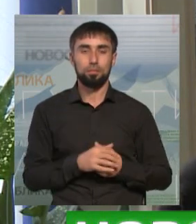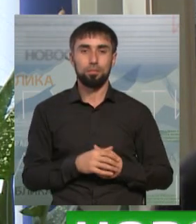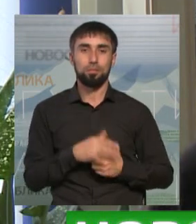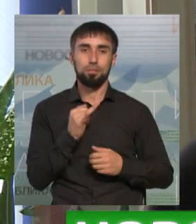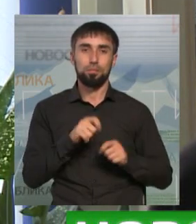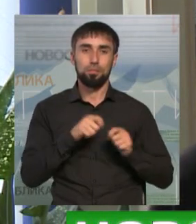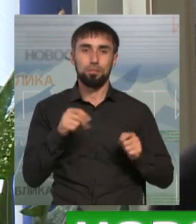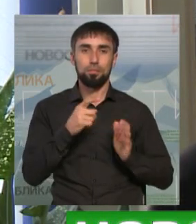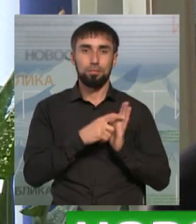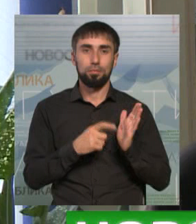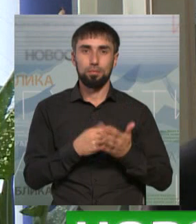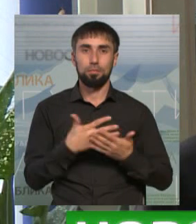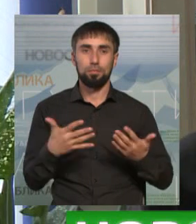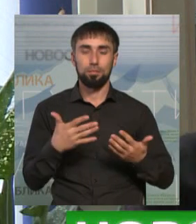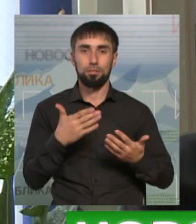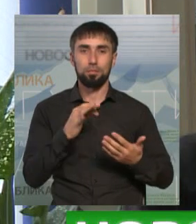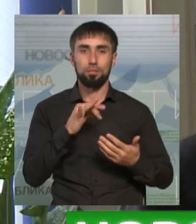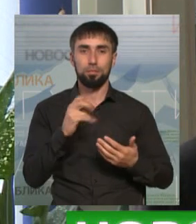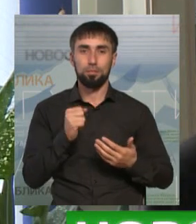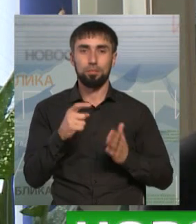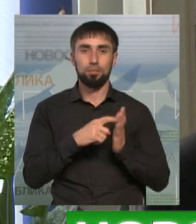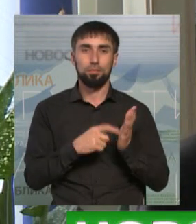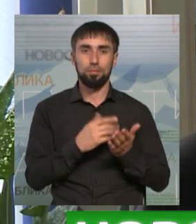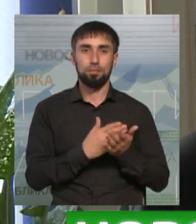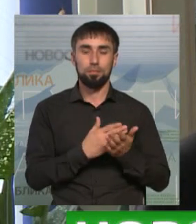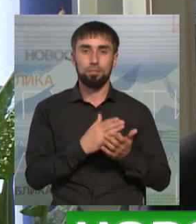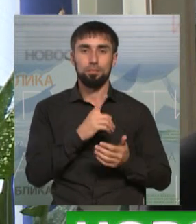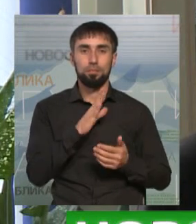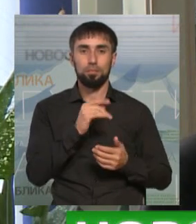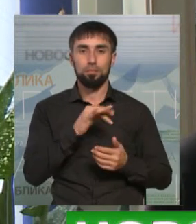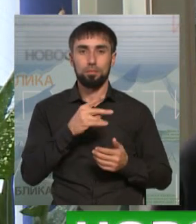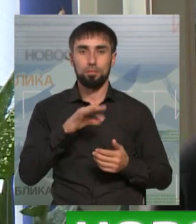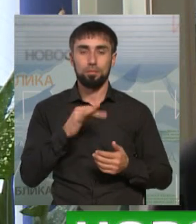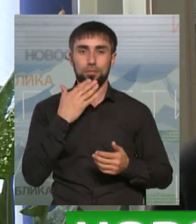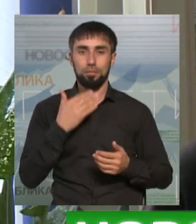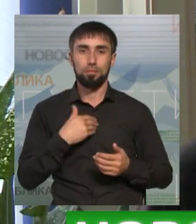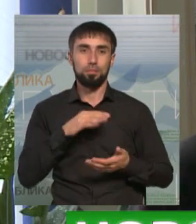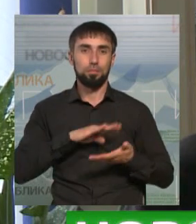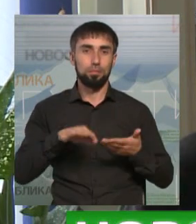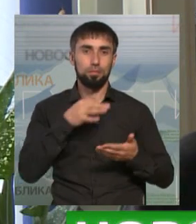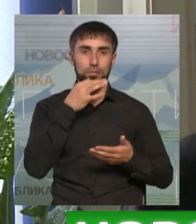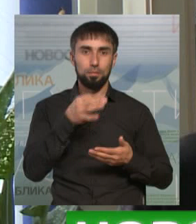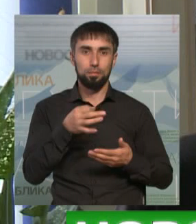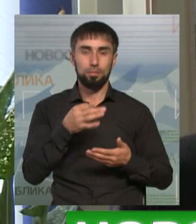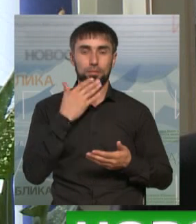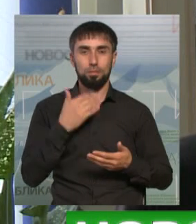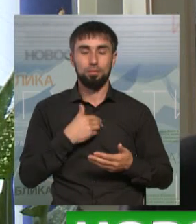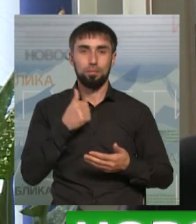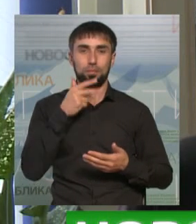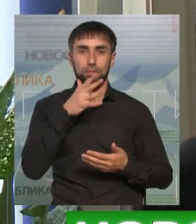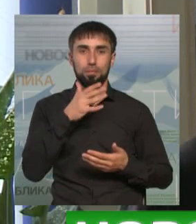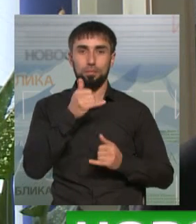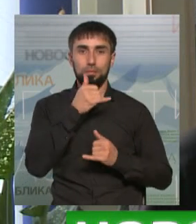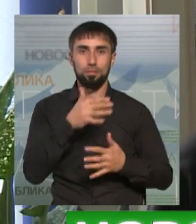Раскрывает тему любви с разных сторон. Есть тема взаимная, есть любовь взаимная, есть любовь безответная. Любовь, которая